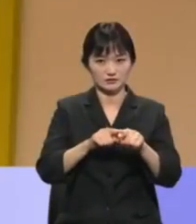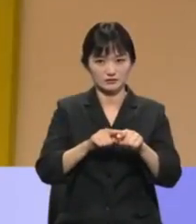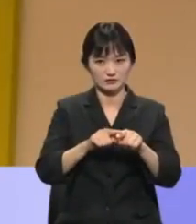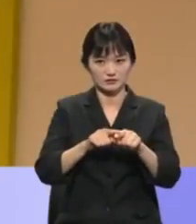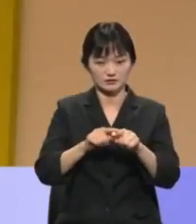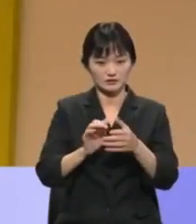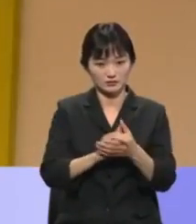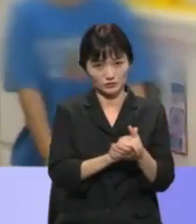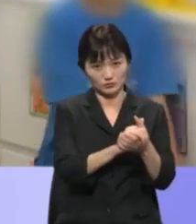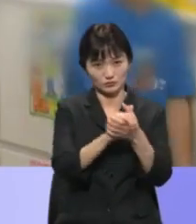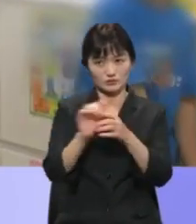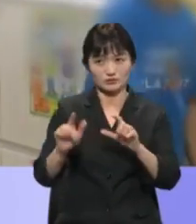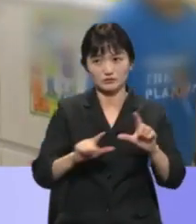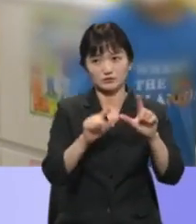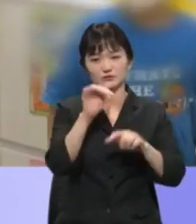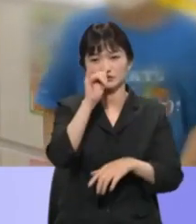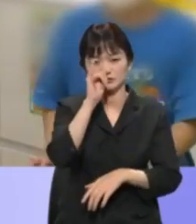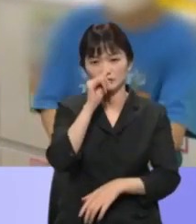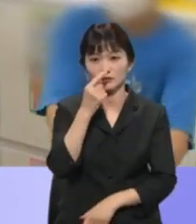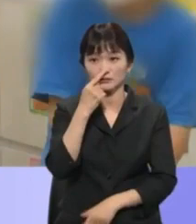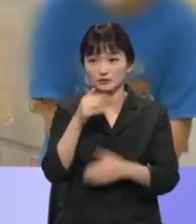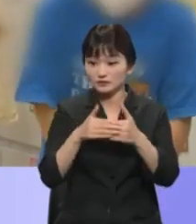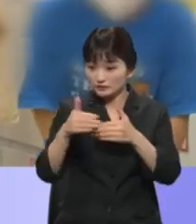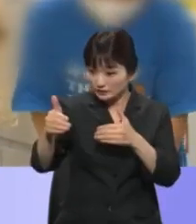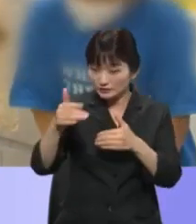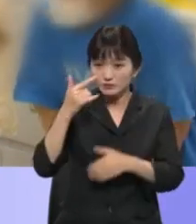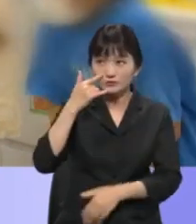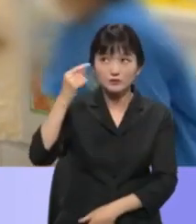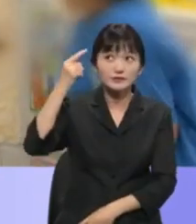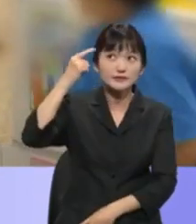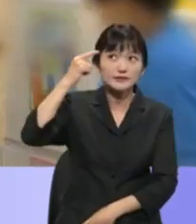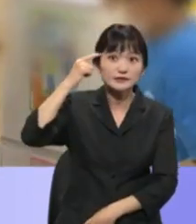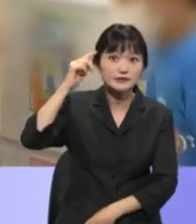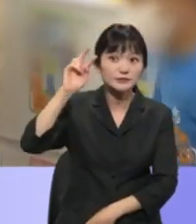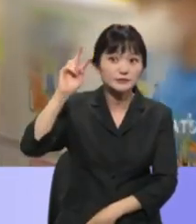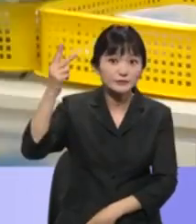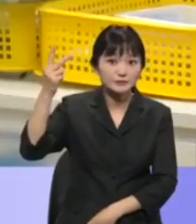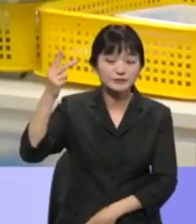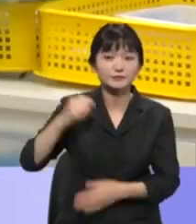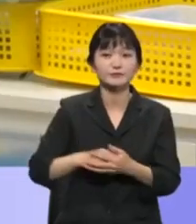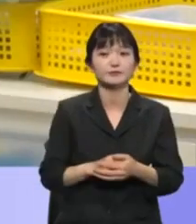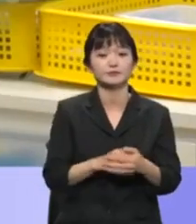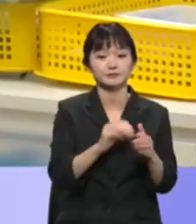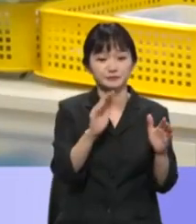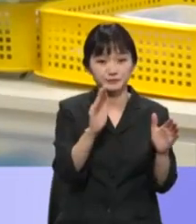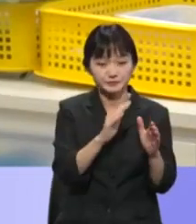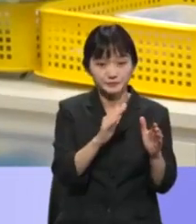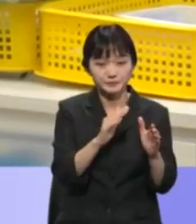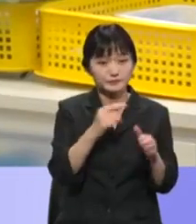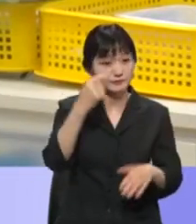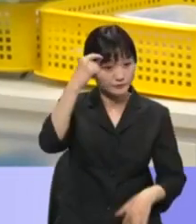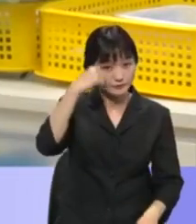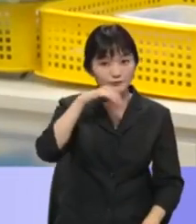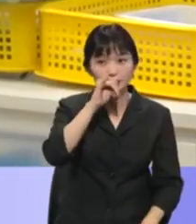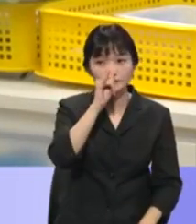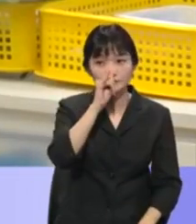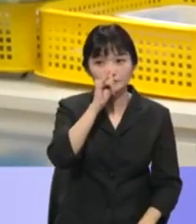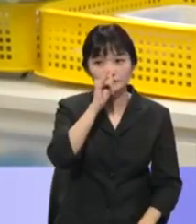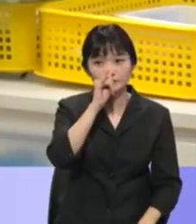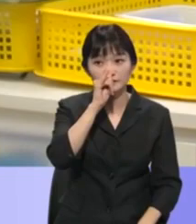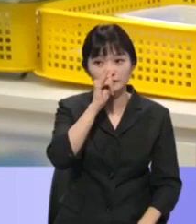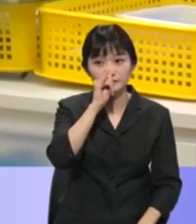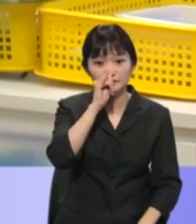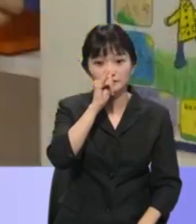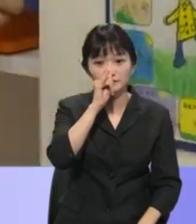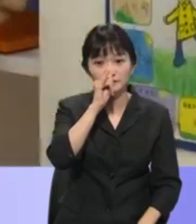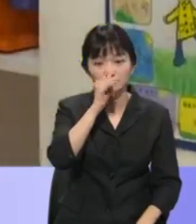배우는 과정이다라는 것을 학부모들도 이제 인식 변화를 같이 해서 아이들도 함께 그런 것들을 느낄 수 있도록 하는 그런